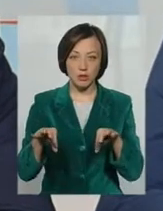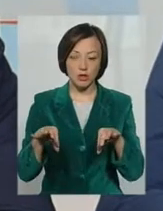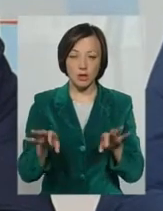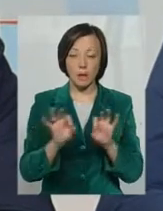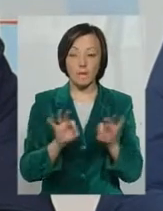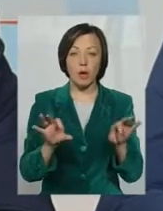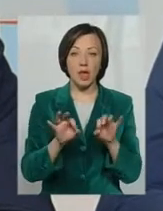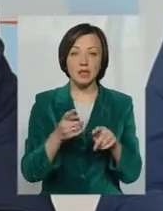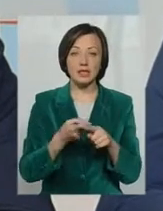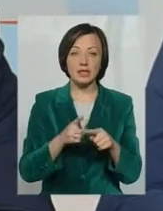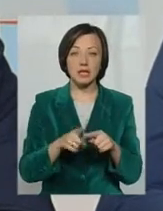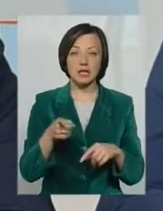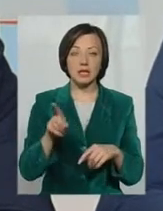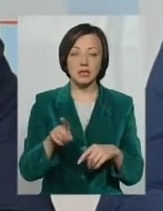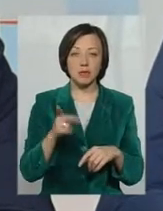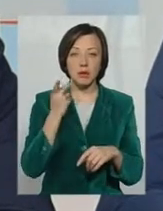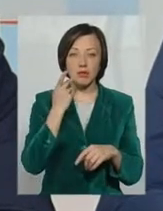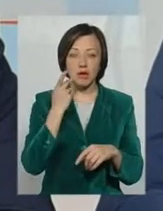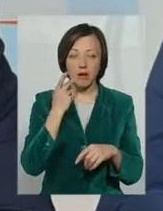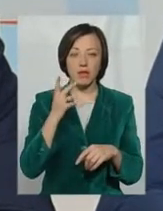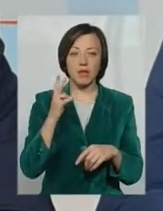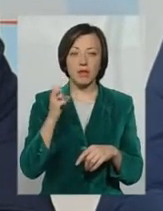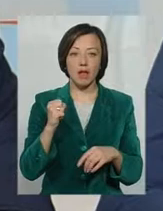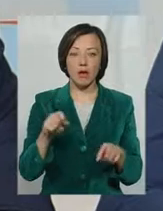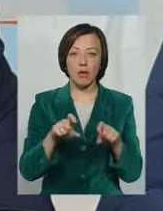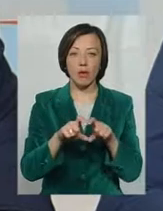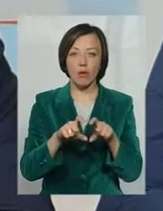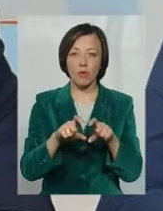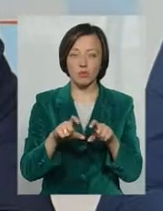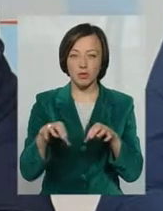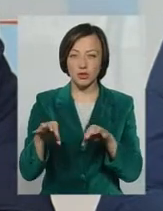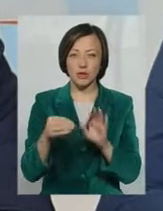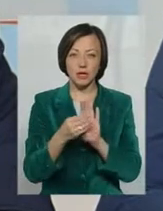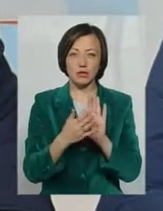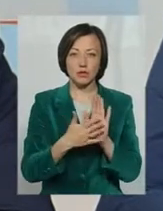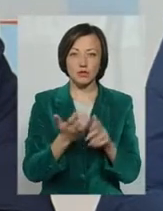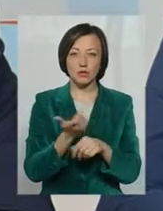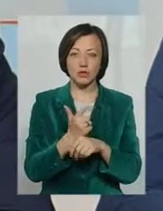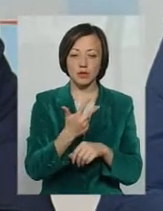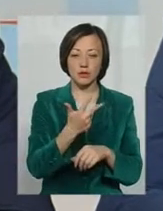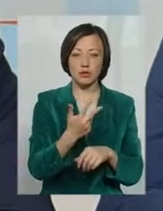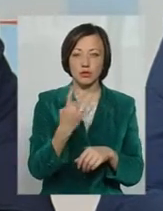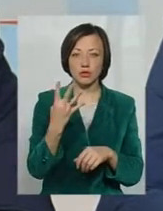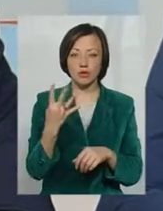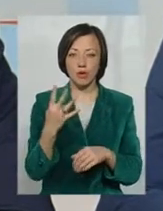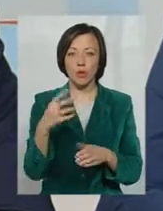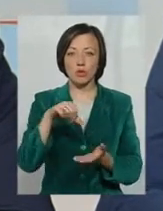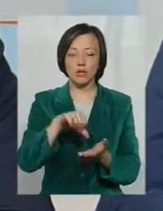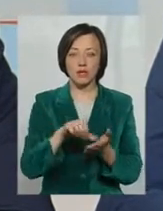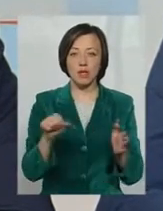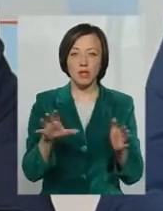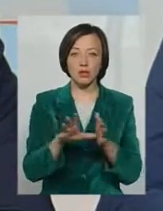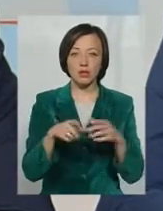Пояснюється тим, що, як правило, на об'єкт реєструється більше 3-4 учасників електронних торгів,